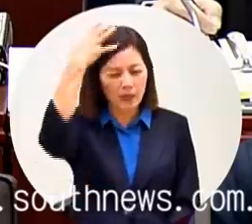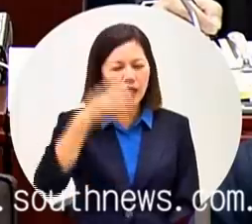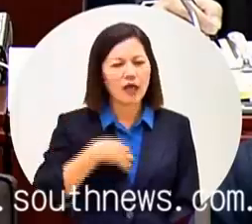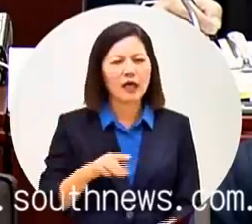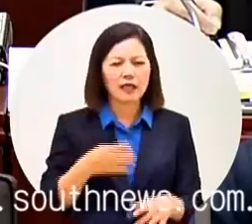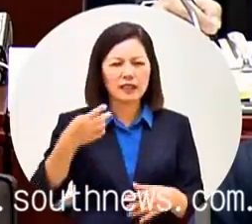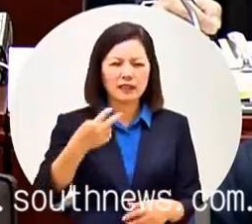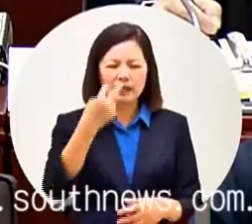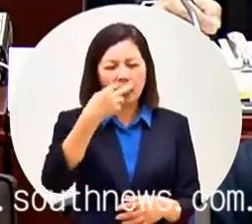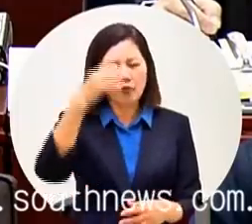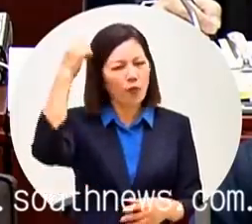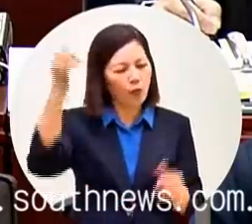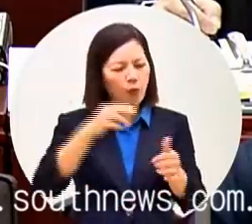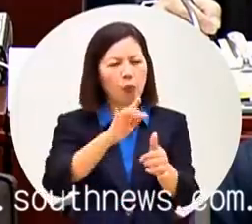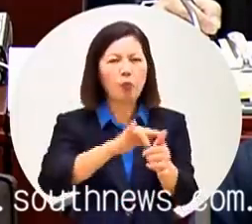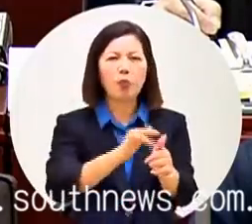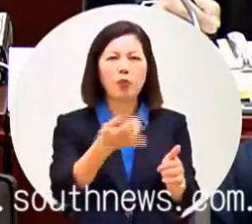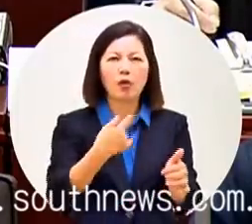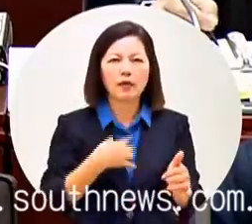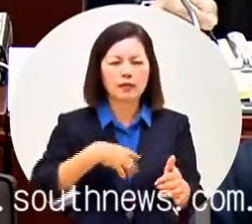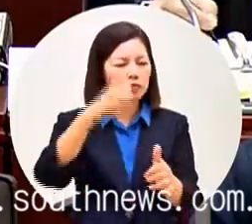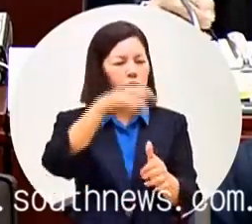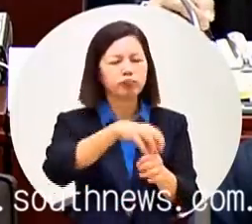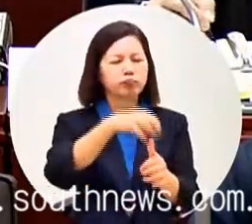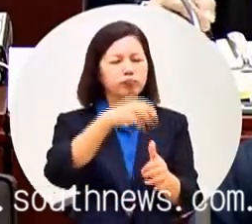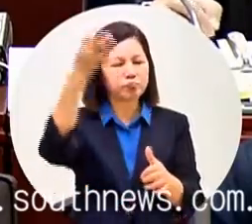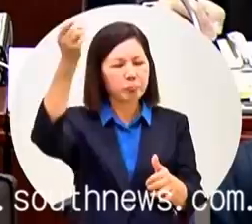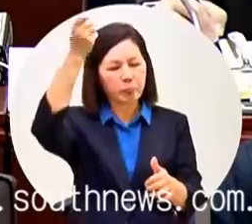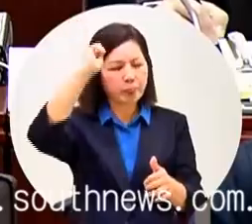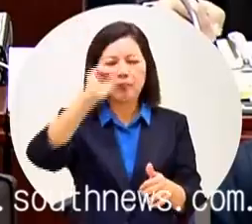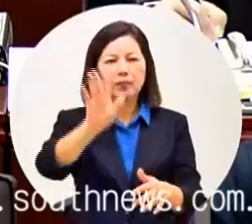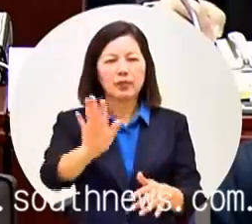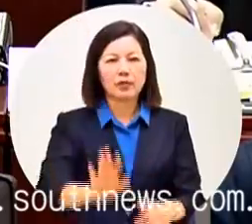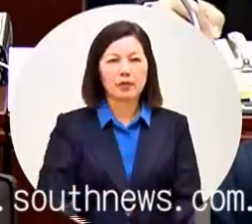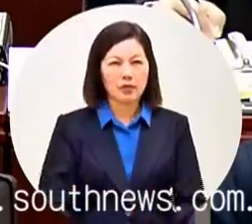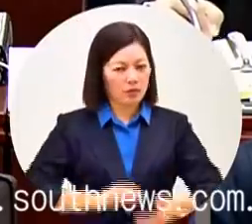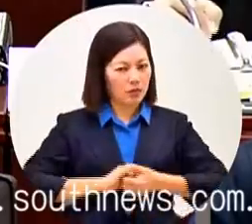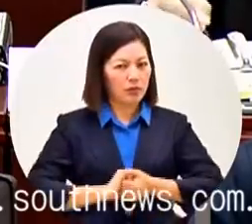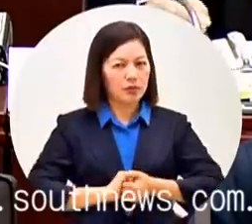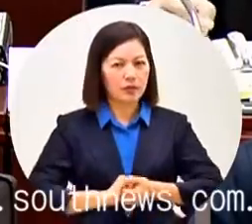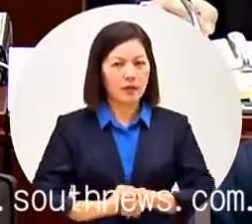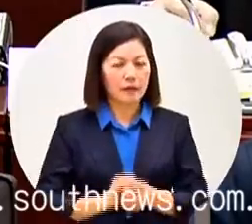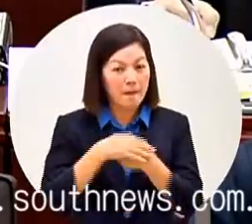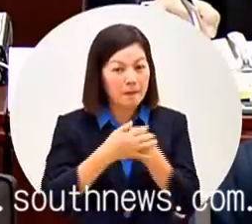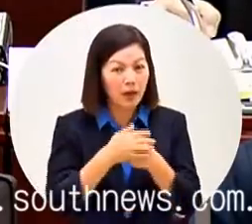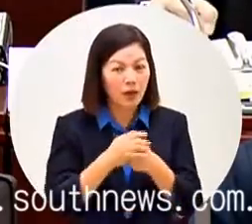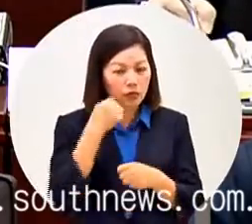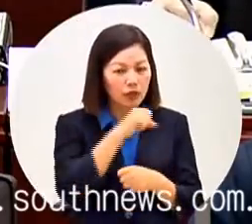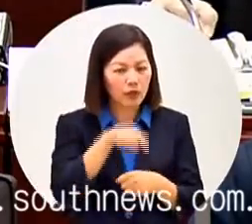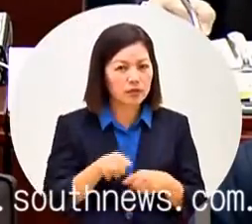但是我不戴红帽子，好不好？我先把话讲清楚，我们一定要确定 如何保护台湾这个土